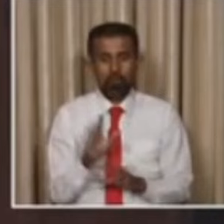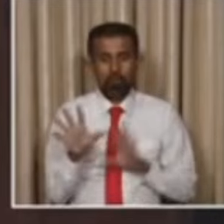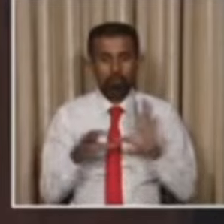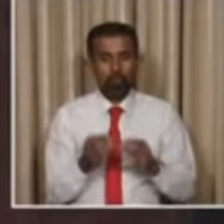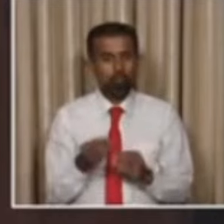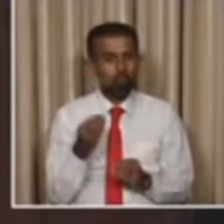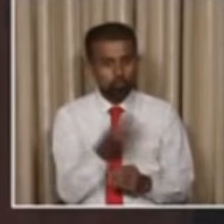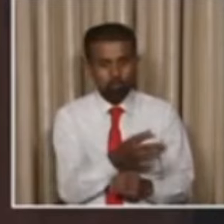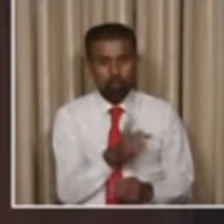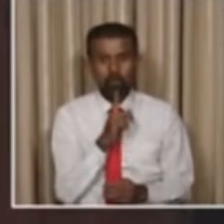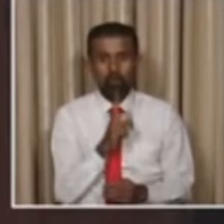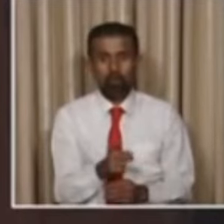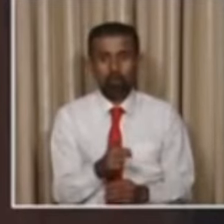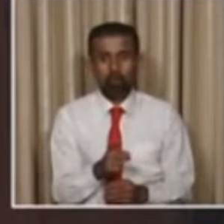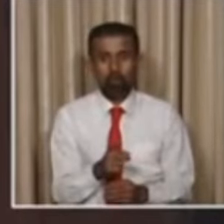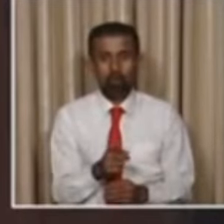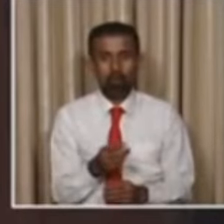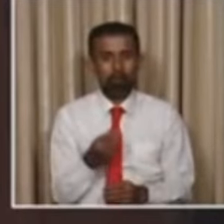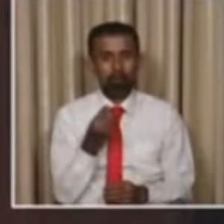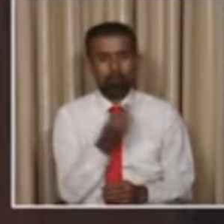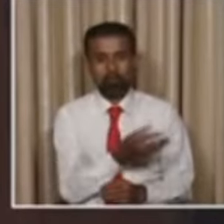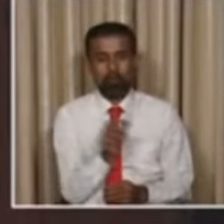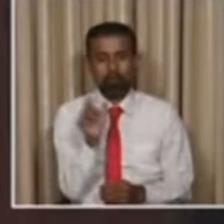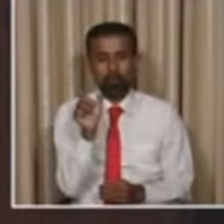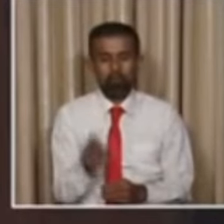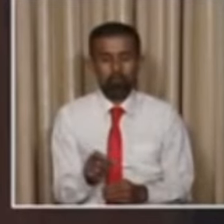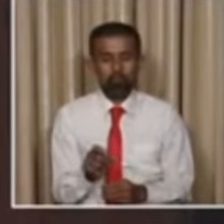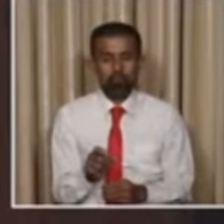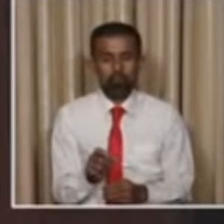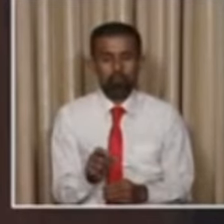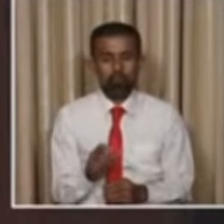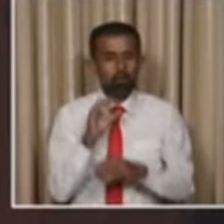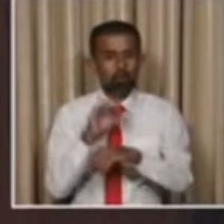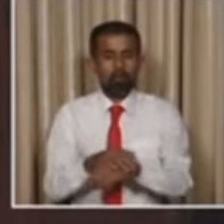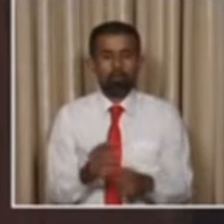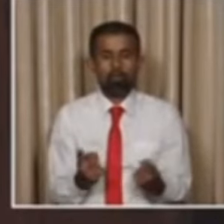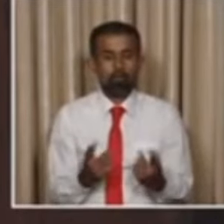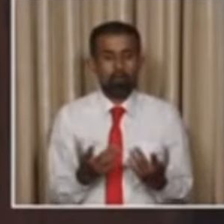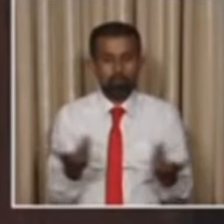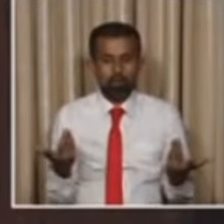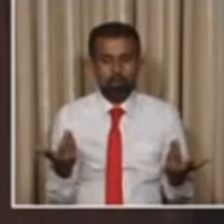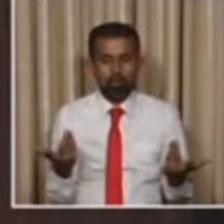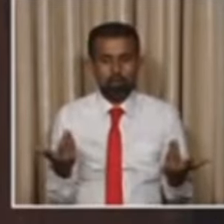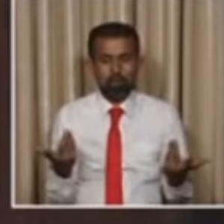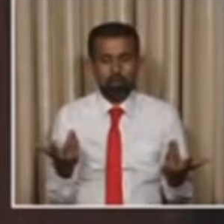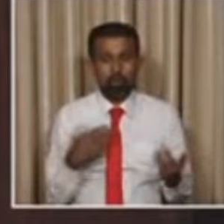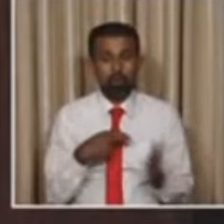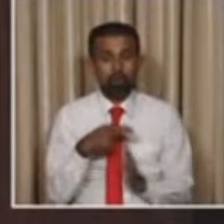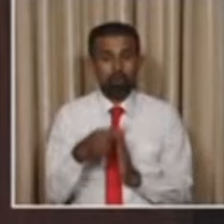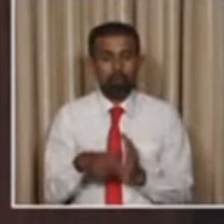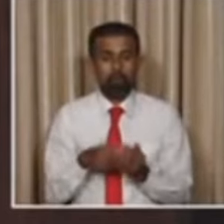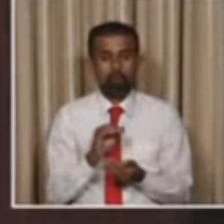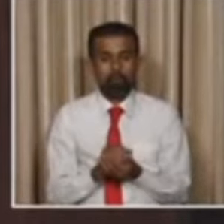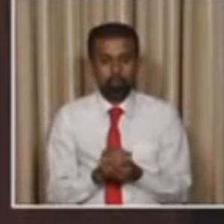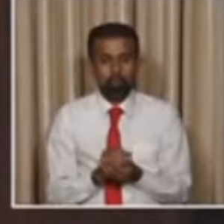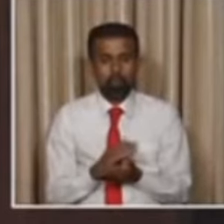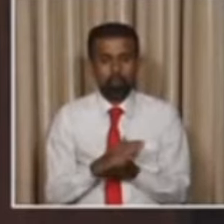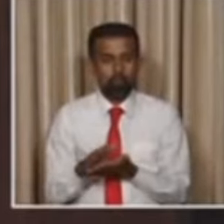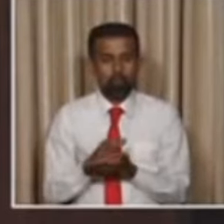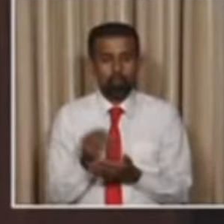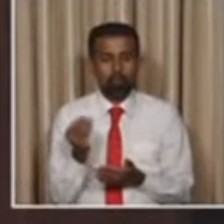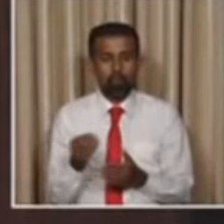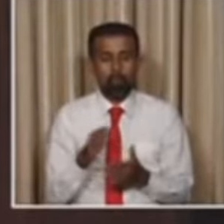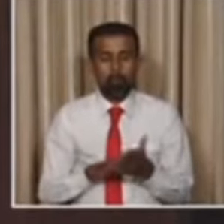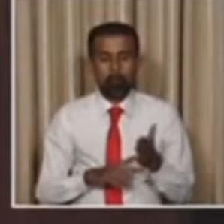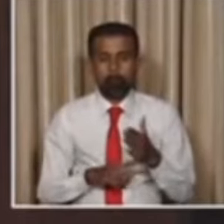කියලා. තොරතුරු දුන්න කෙනා අපිට කිසි වෙලාවක මේ දඩයම් කරගන්න අවශ්‍යතාවයක් නැහැ මේ රටේ. අපි ජාතිය වෙනුවෙන් සේවය කරලා තියෙන්නේ. අපේ රටේ